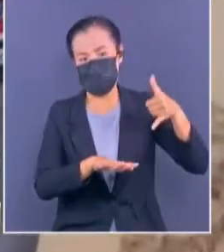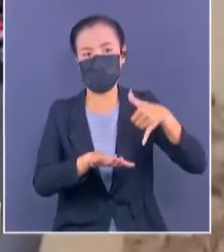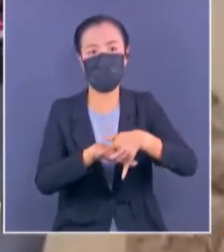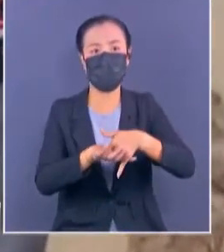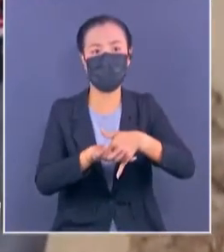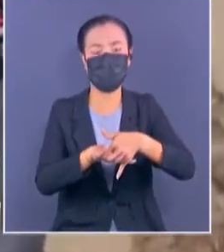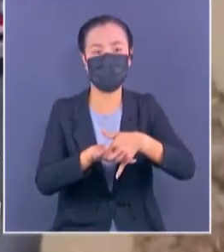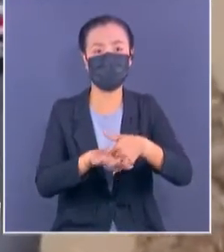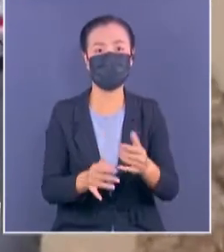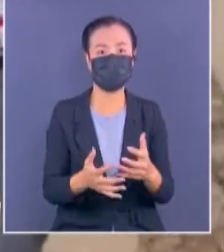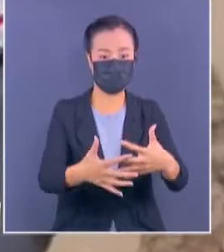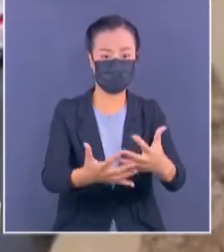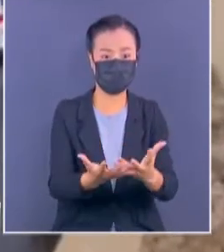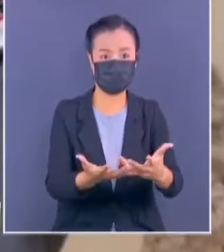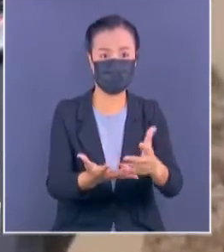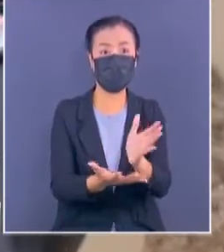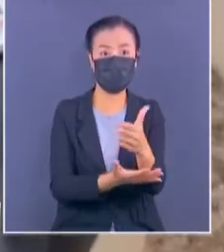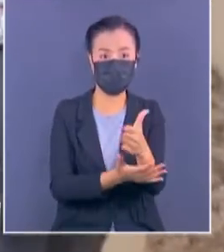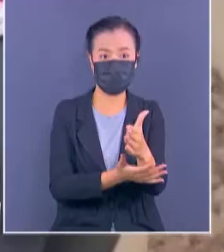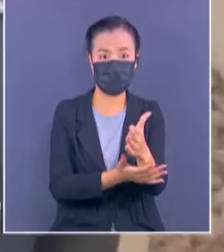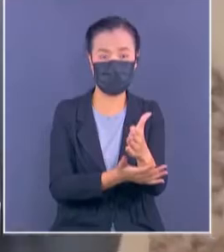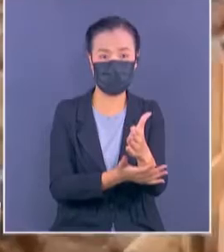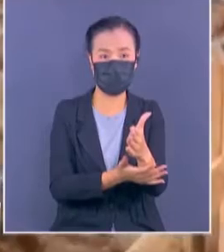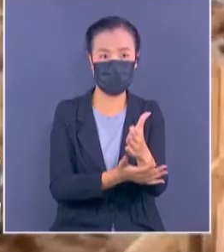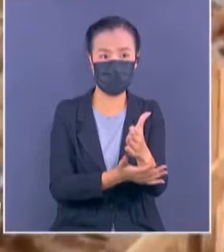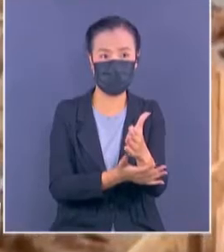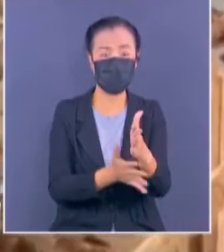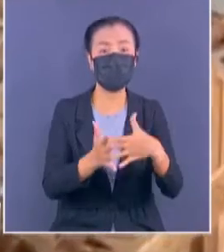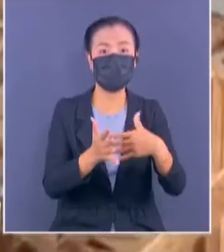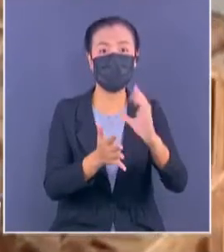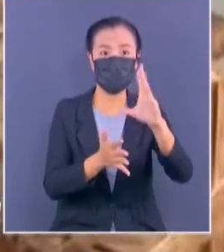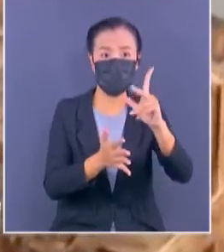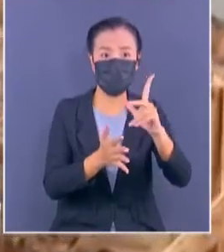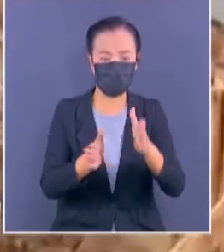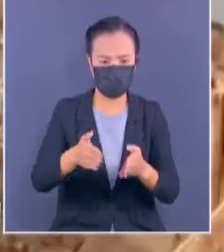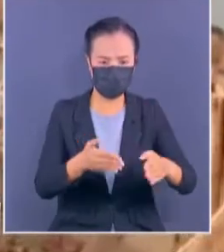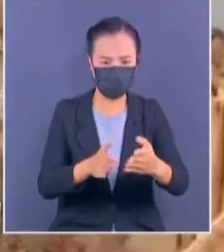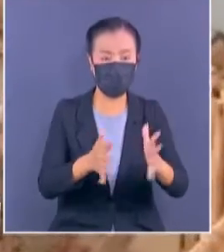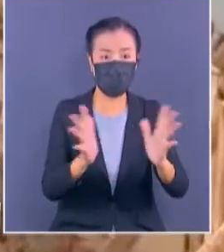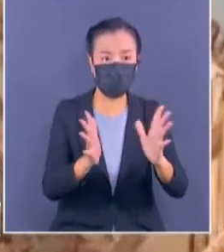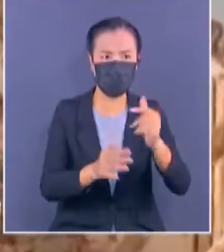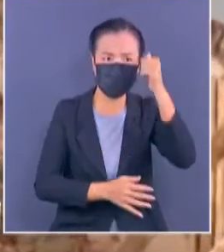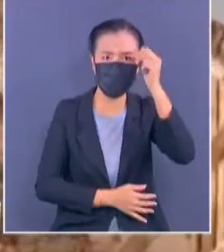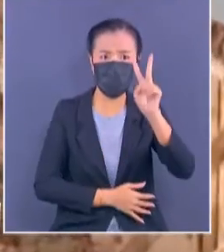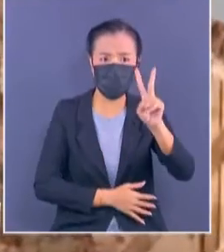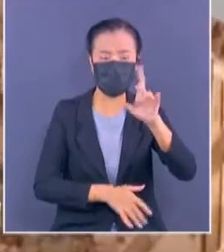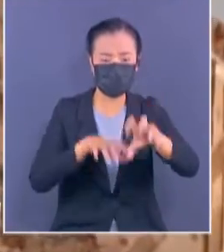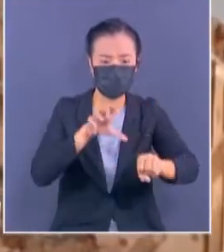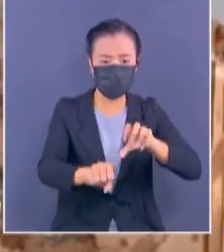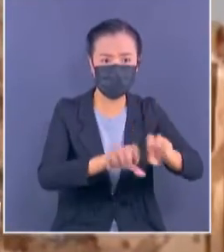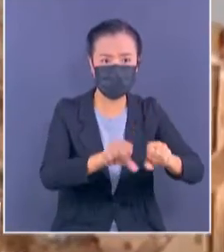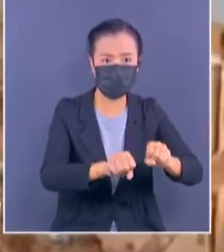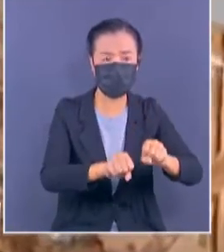เพราะว่าในกระชังนั้นมีปลาทับทิมอยู่เป็นจำนวนมากนี่ไงแล้วเตรียมจะจับขายในอีก2วันนี้แล้วปล่อยไป